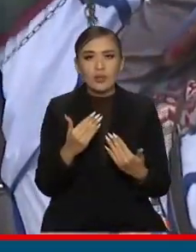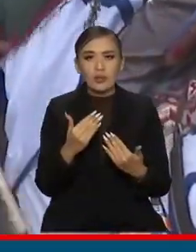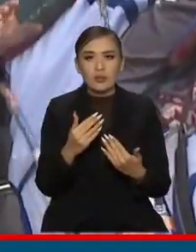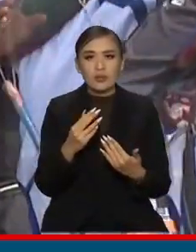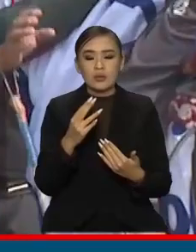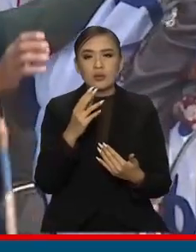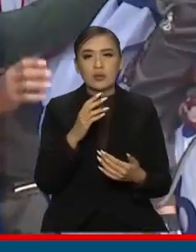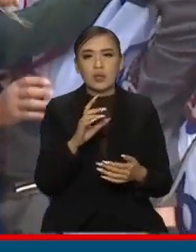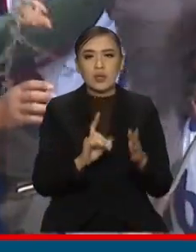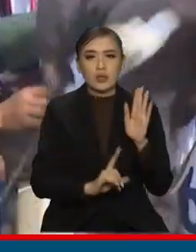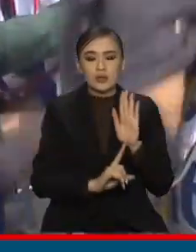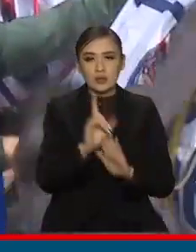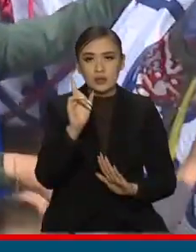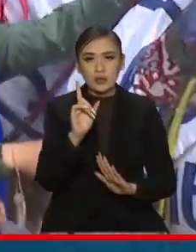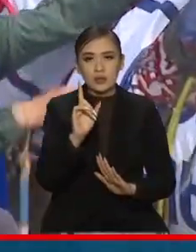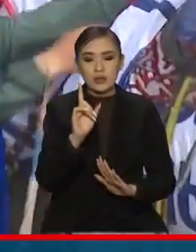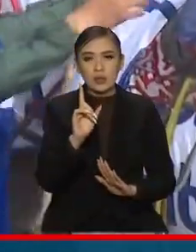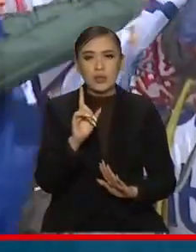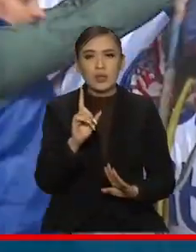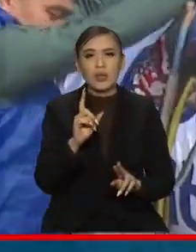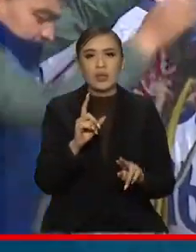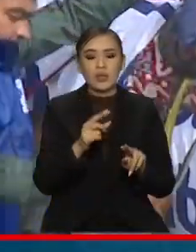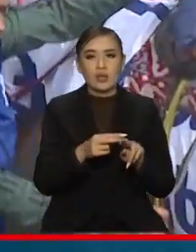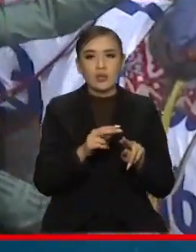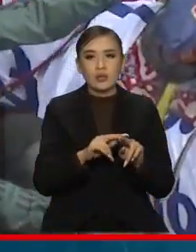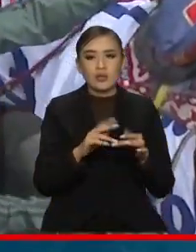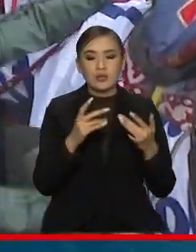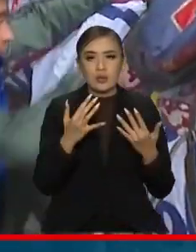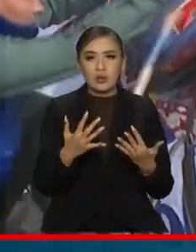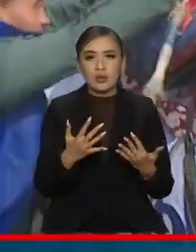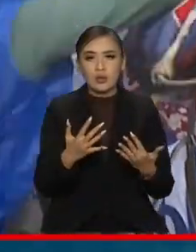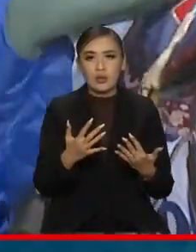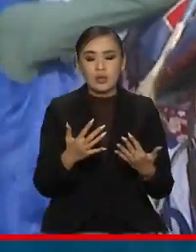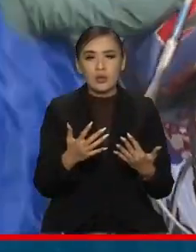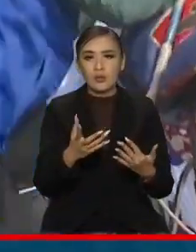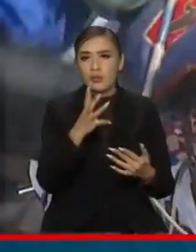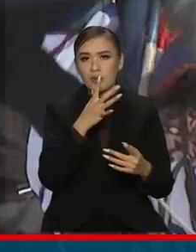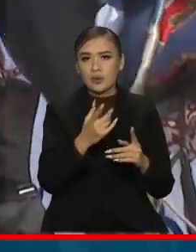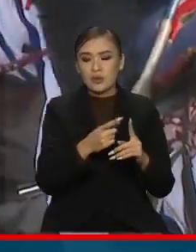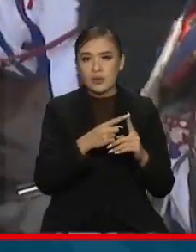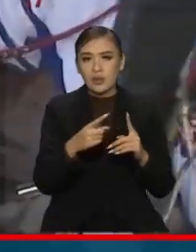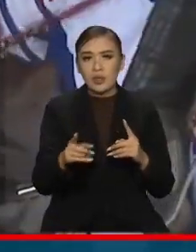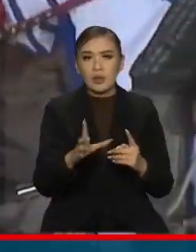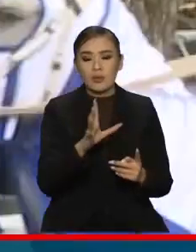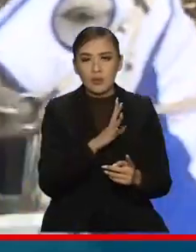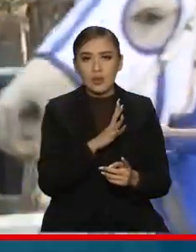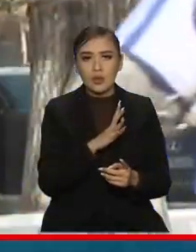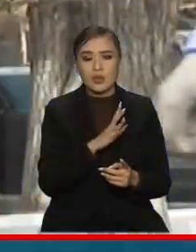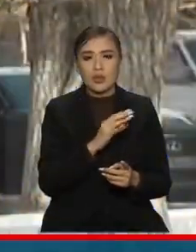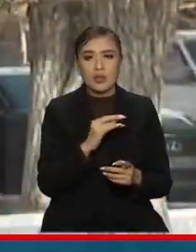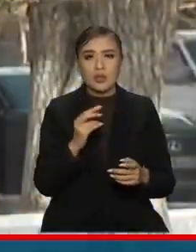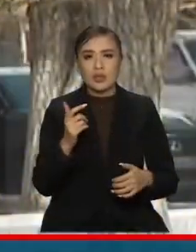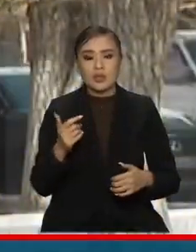бас-көз болып, жөн сілтеп, жоба сілтеп. Біраз уақыт болды, атты жақсылап баптап жатты.